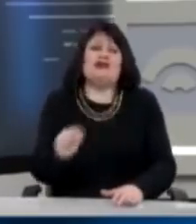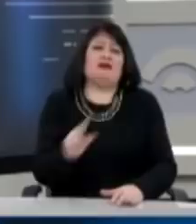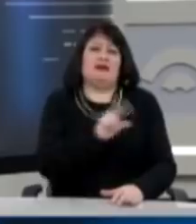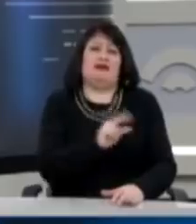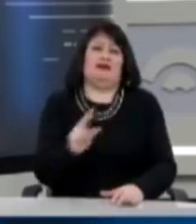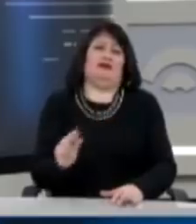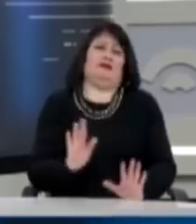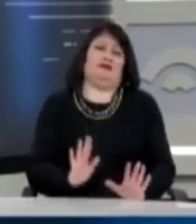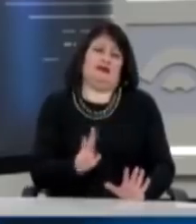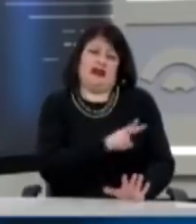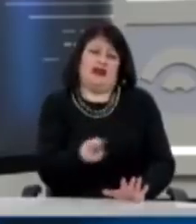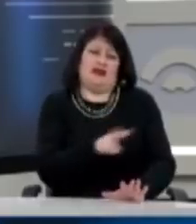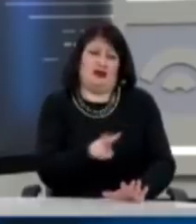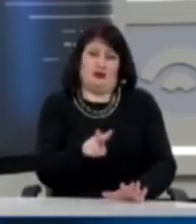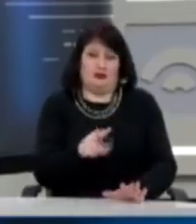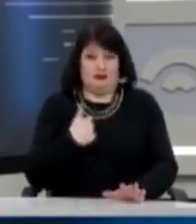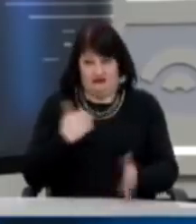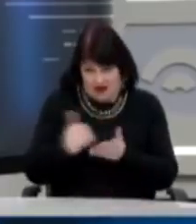νερό. Έχουμε αδικό.